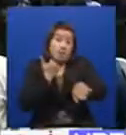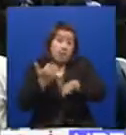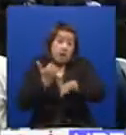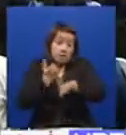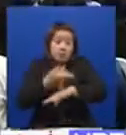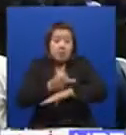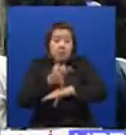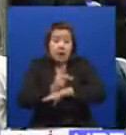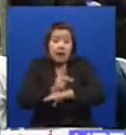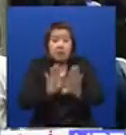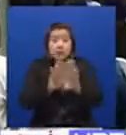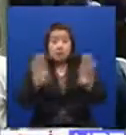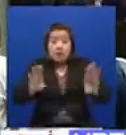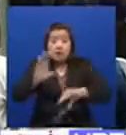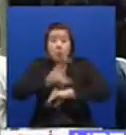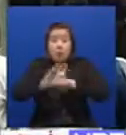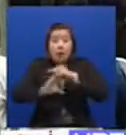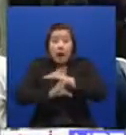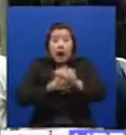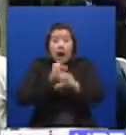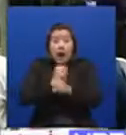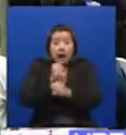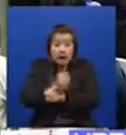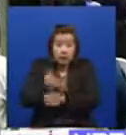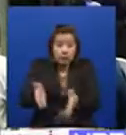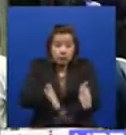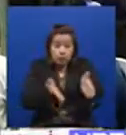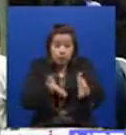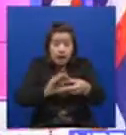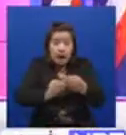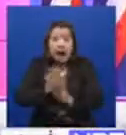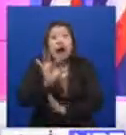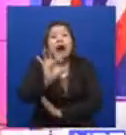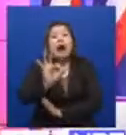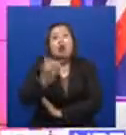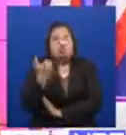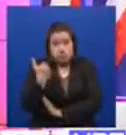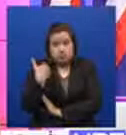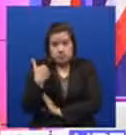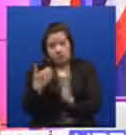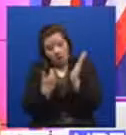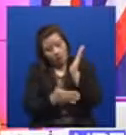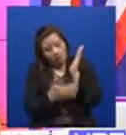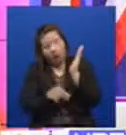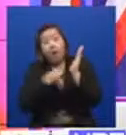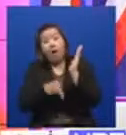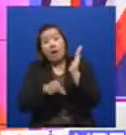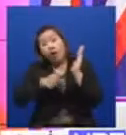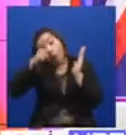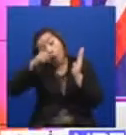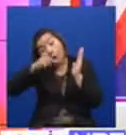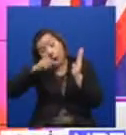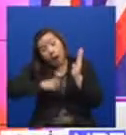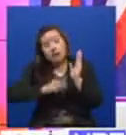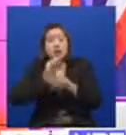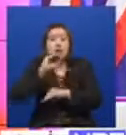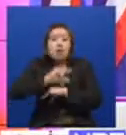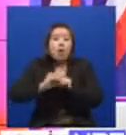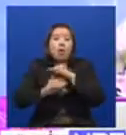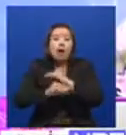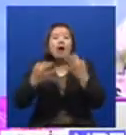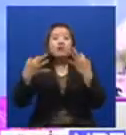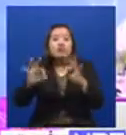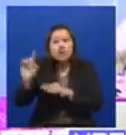ประธานในพิธีรับมอบโครงการบูรณะทางหลวงพิเศษหมายเลข 9ถนนวงแหวนรอบนอกด้านตะวันออกตามโครงการให้ความช่วยเหลือแบบให้เปล่า